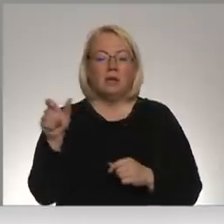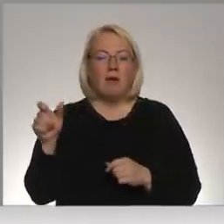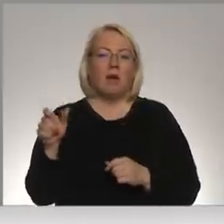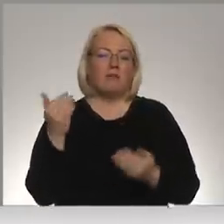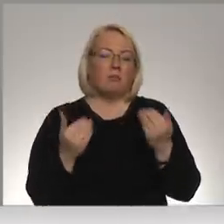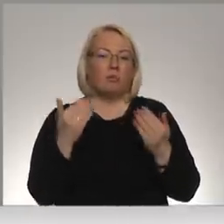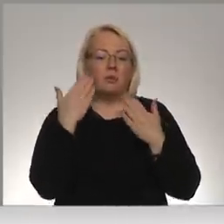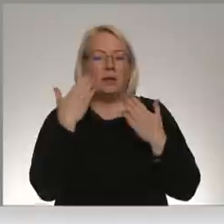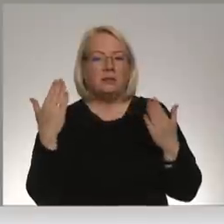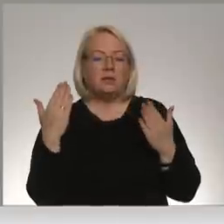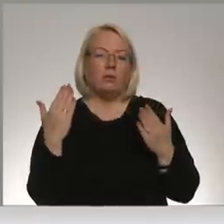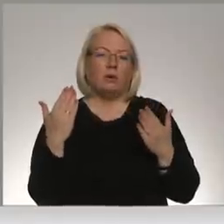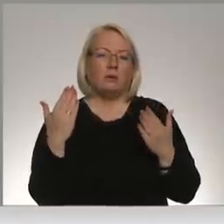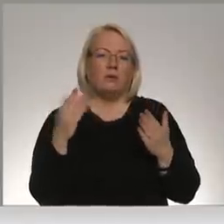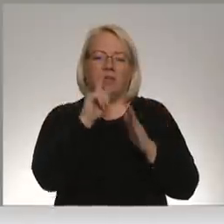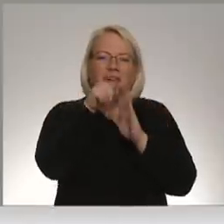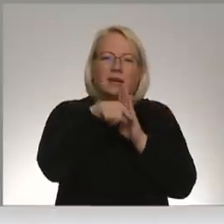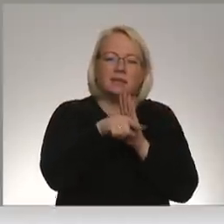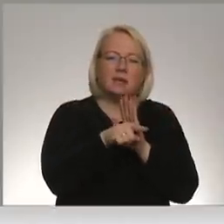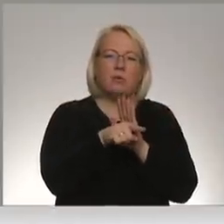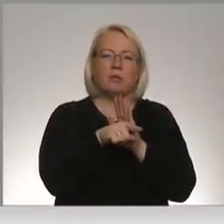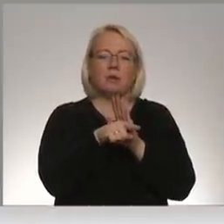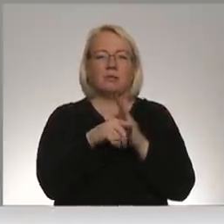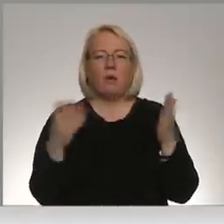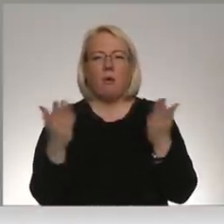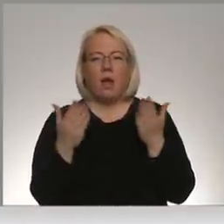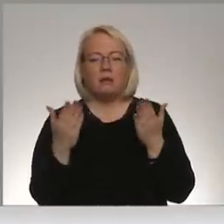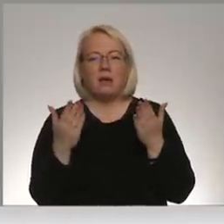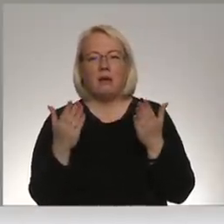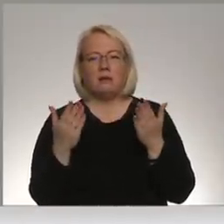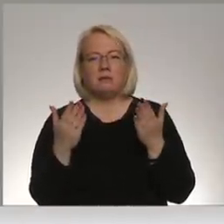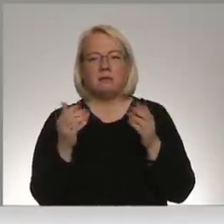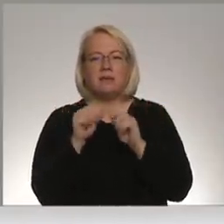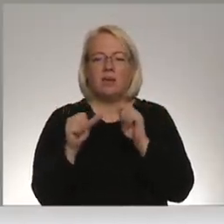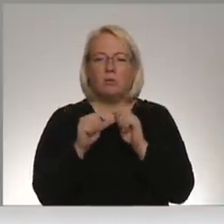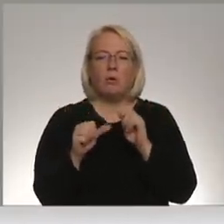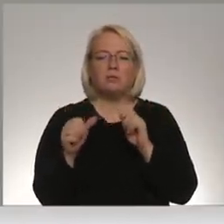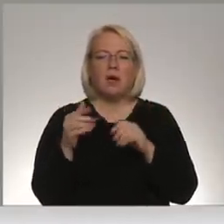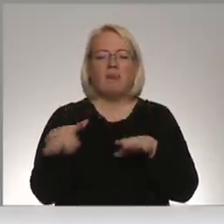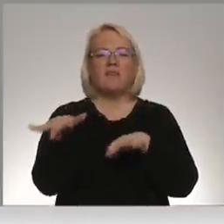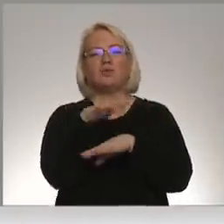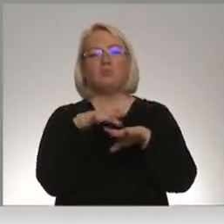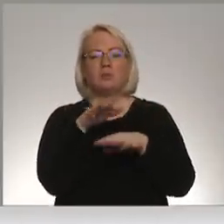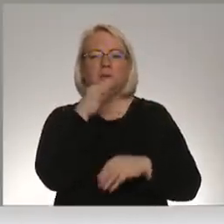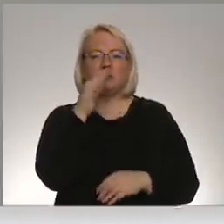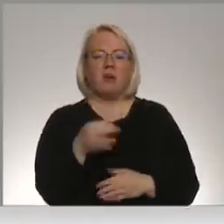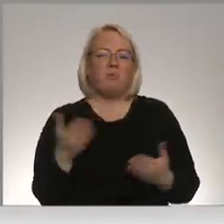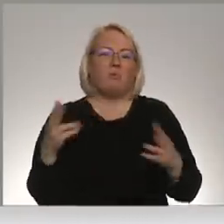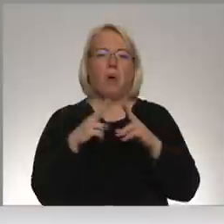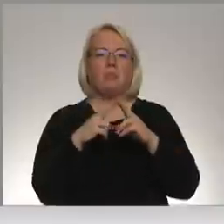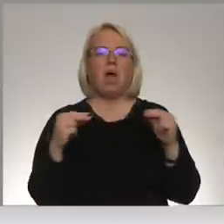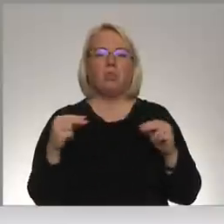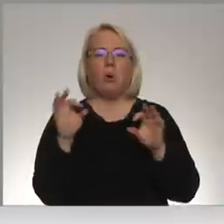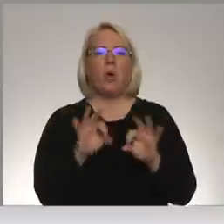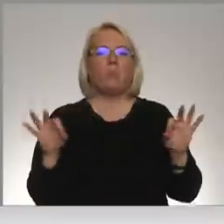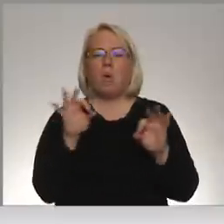varbūt nezinot vai neiedziļinoties nu, kaut kādās detaļās, nu, tā virspusēji saka, ka, nu, ko tad tur NATO neko jau tiem